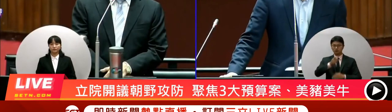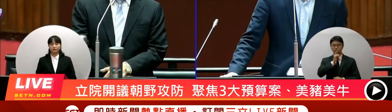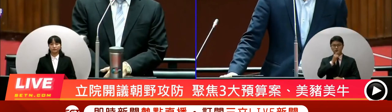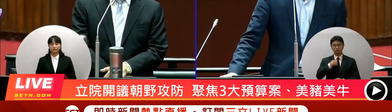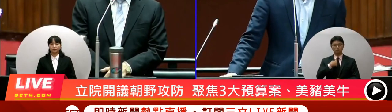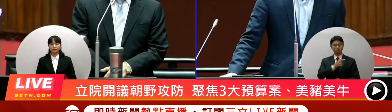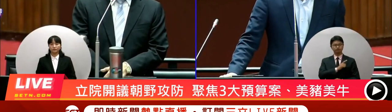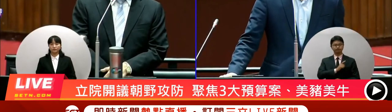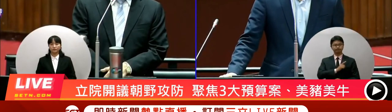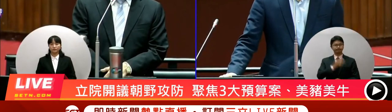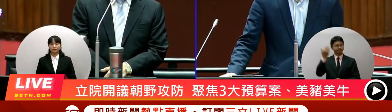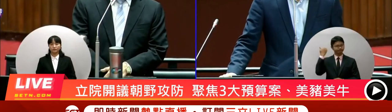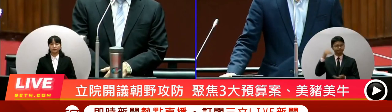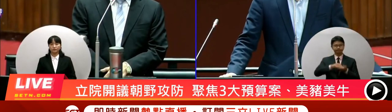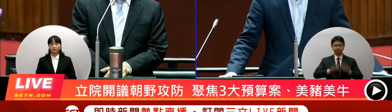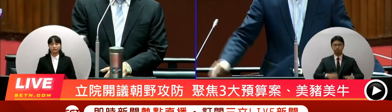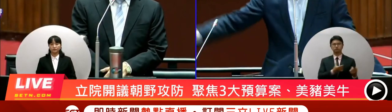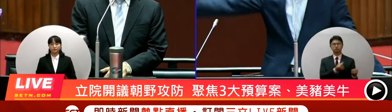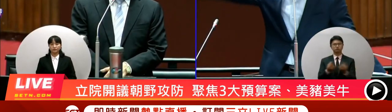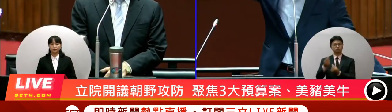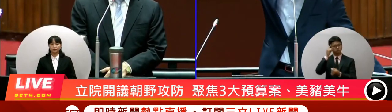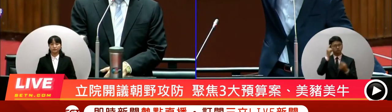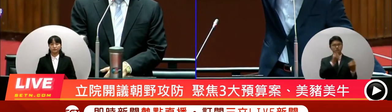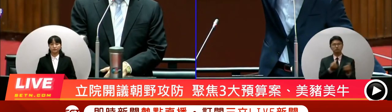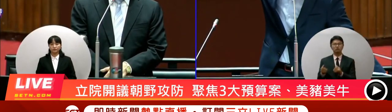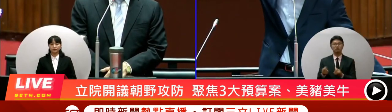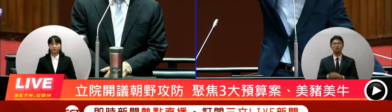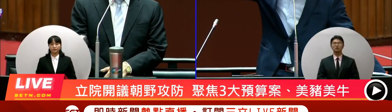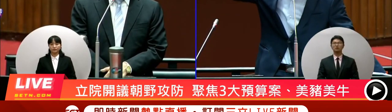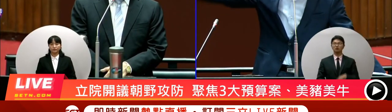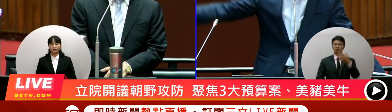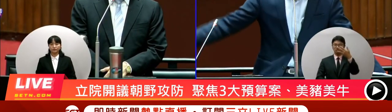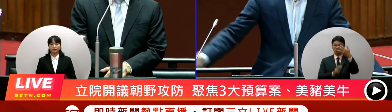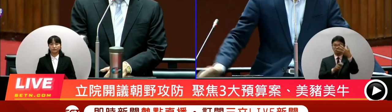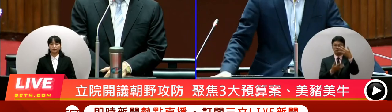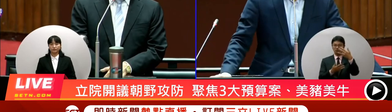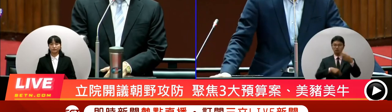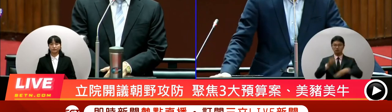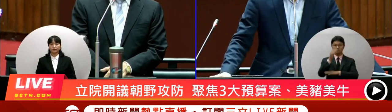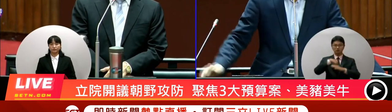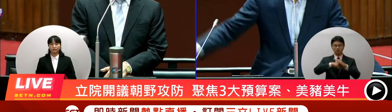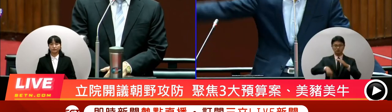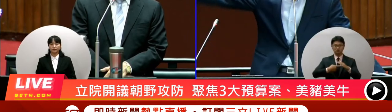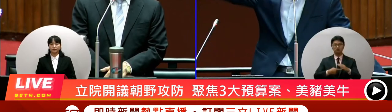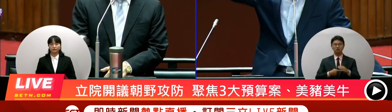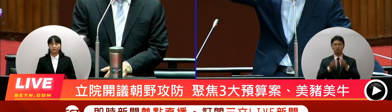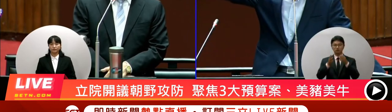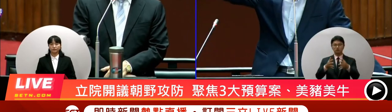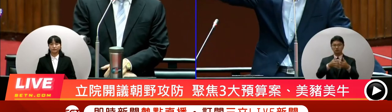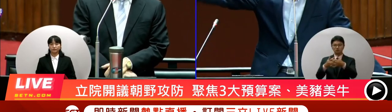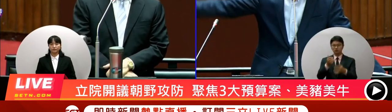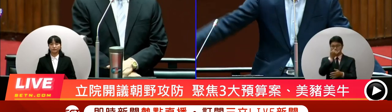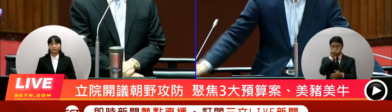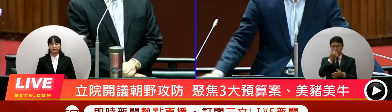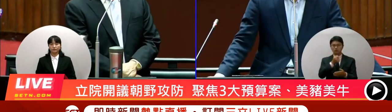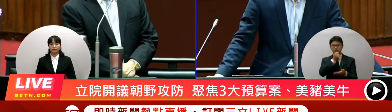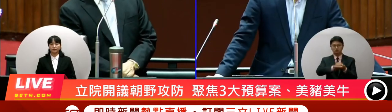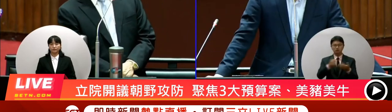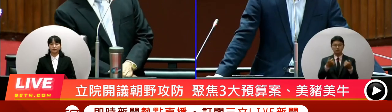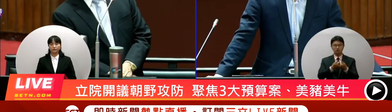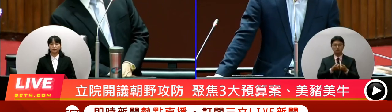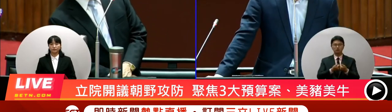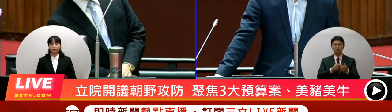贯。是不是如此？同样，8月28号，行政院开放美猪记者会的简报，也清